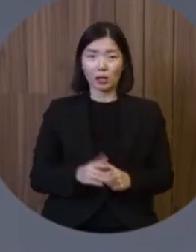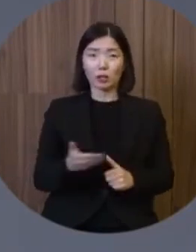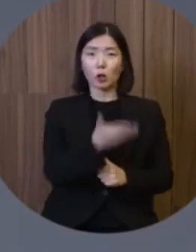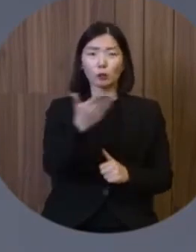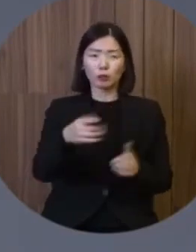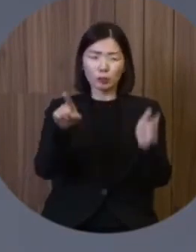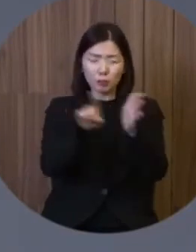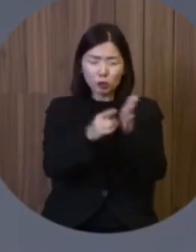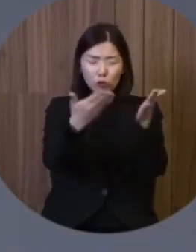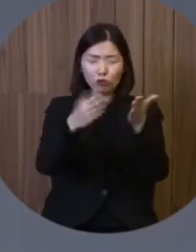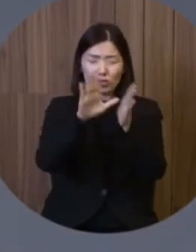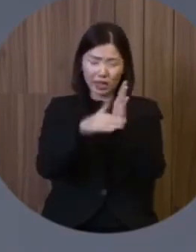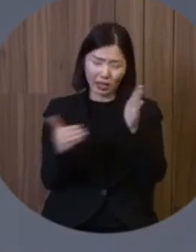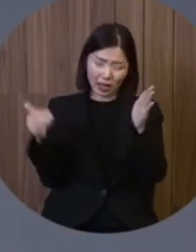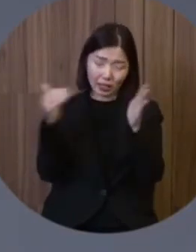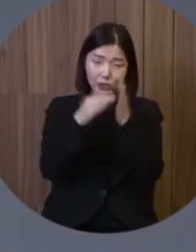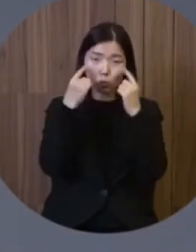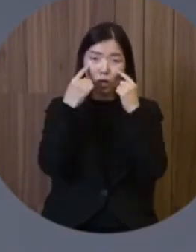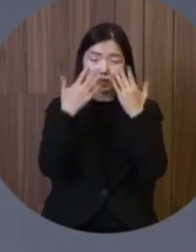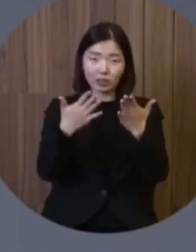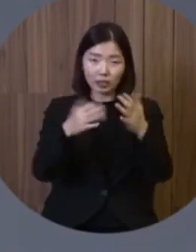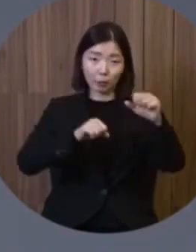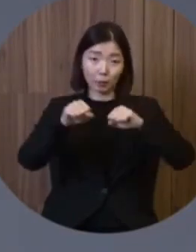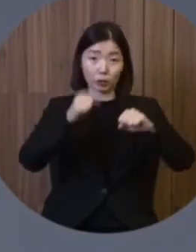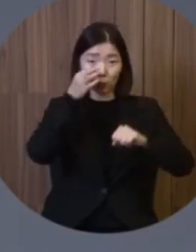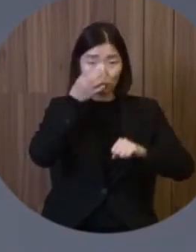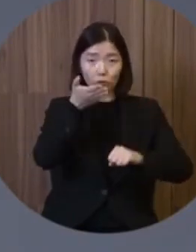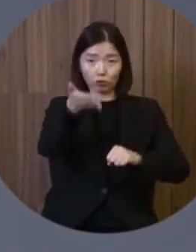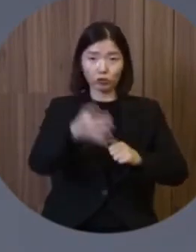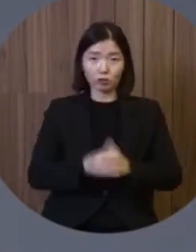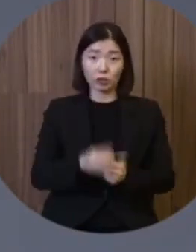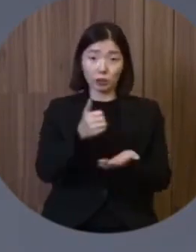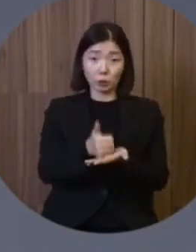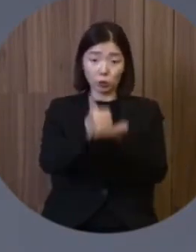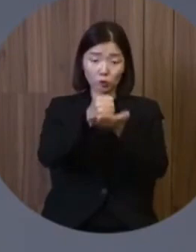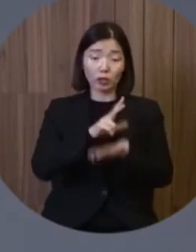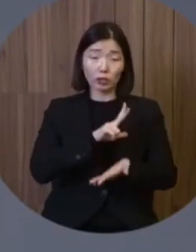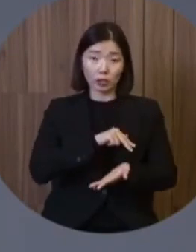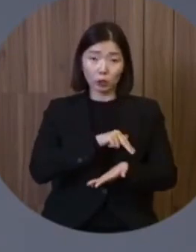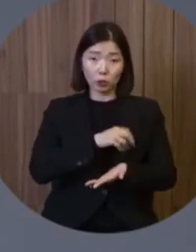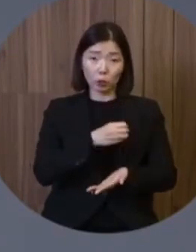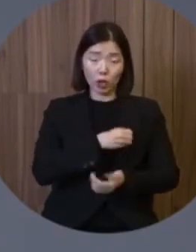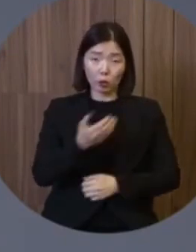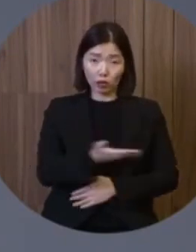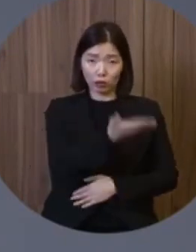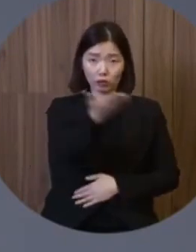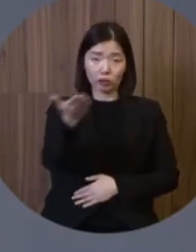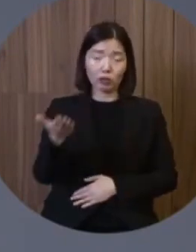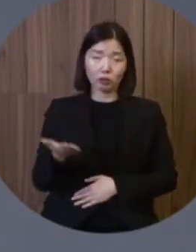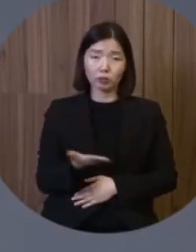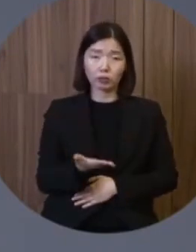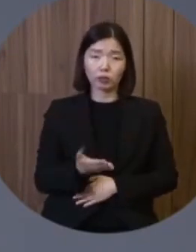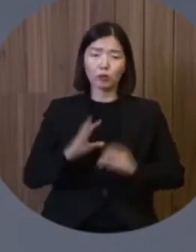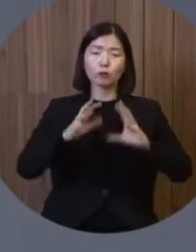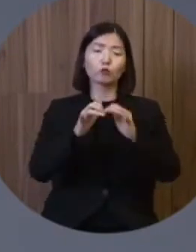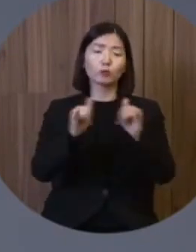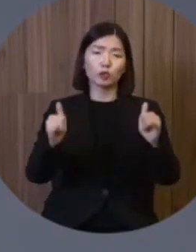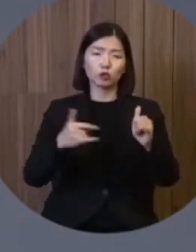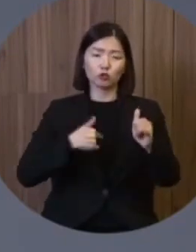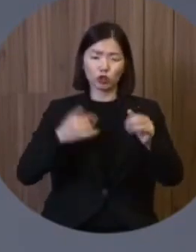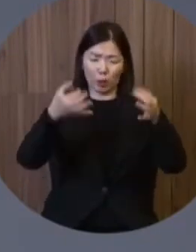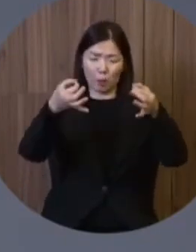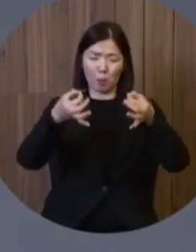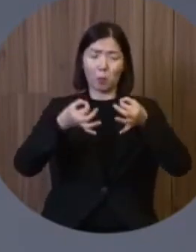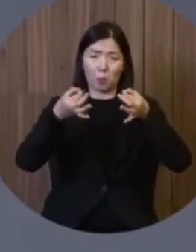확신할 때까지 확실하게 해내겠습니다. 존경하는 대의원 당원 동지 여러분, 국민이 우리를